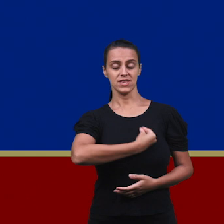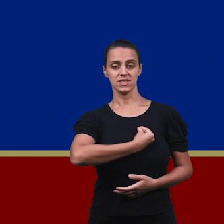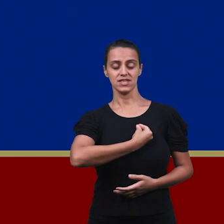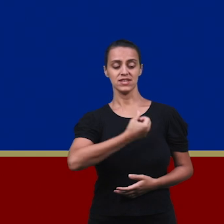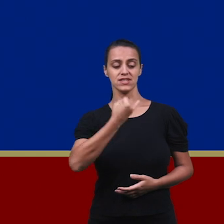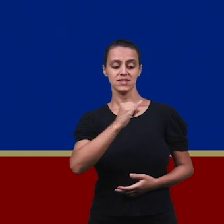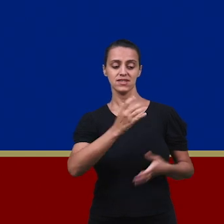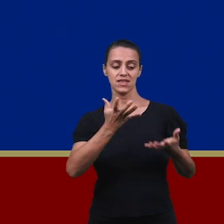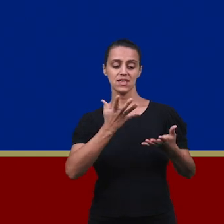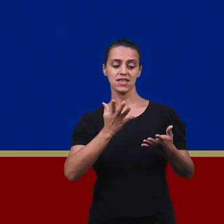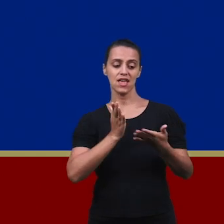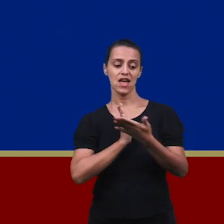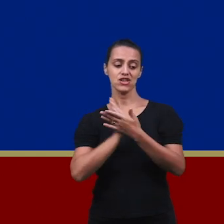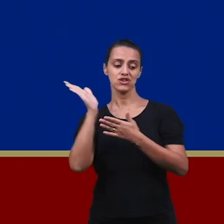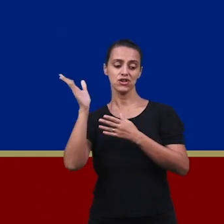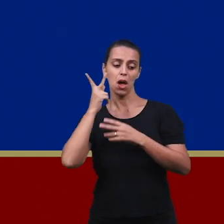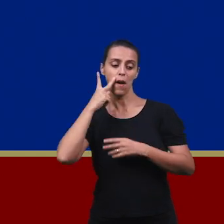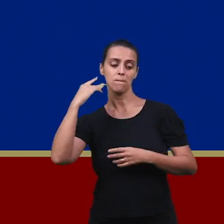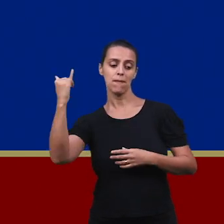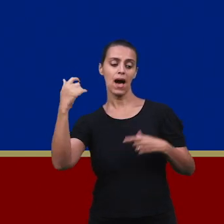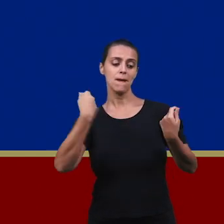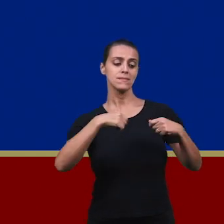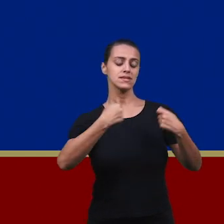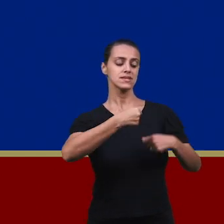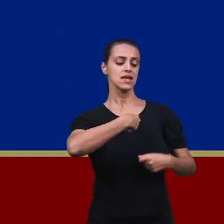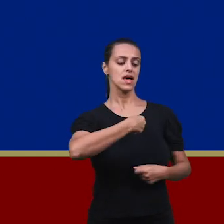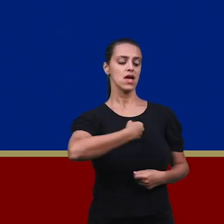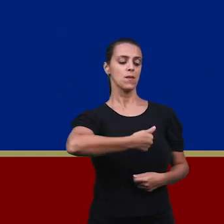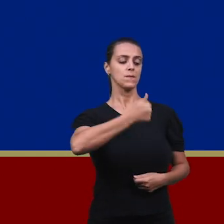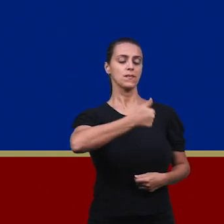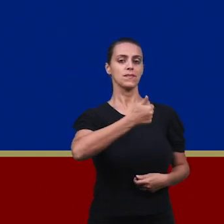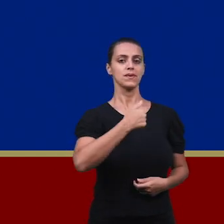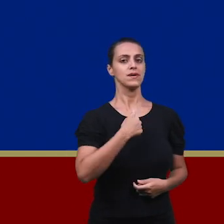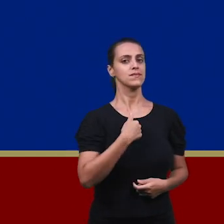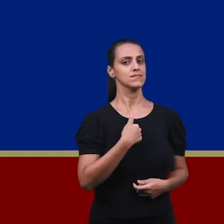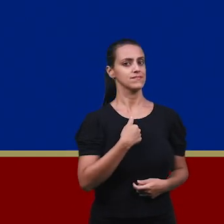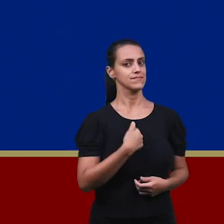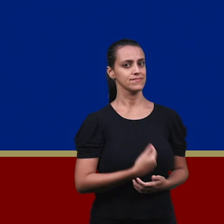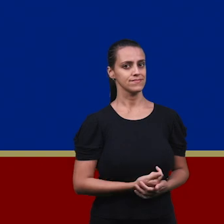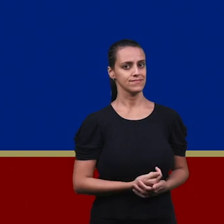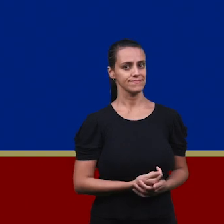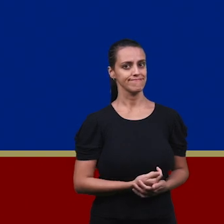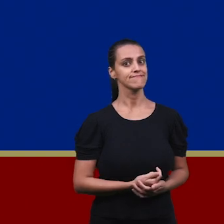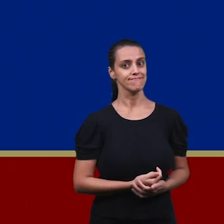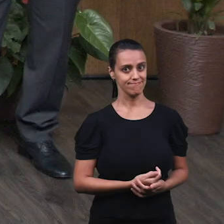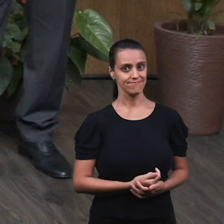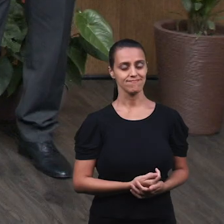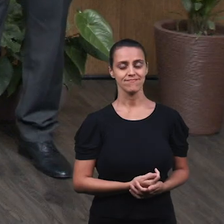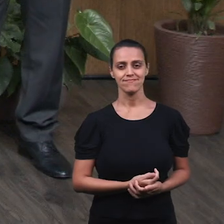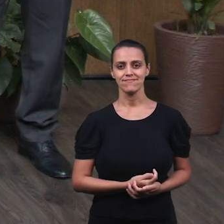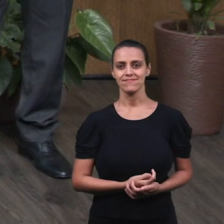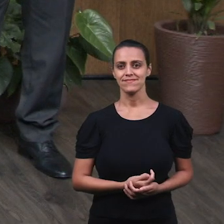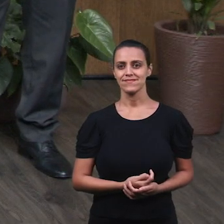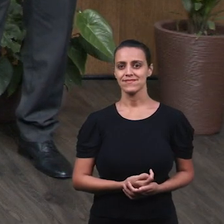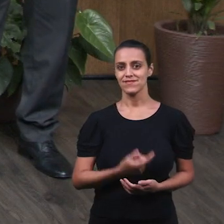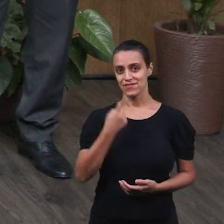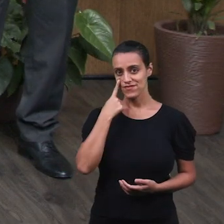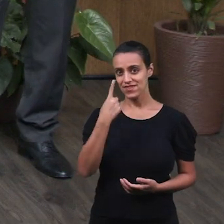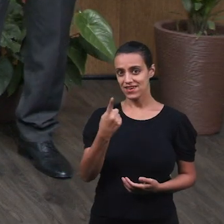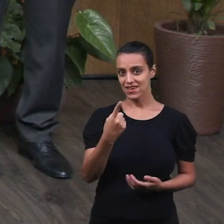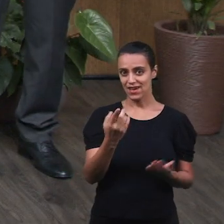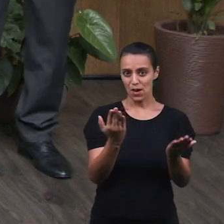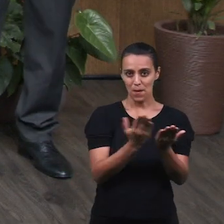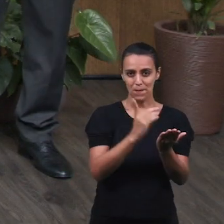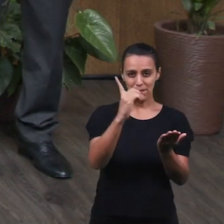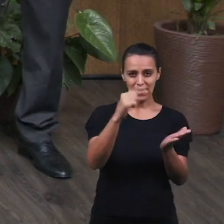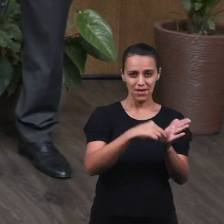Personne vient au Père sinon par moi. » Très bien. Nous avons vu sur la parole